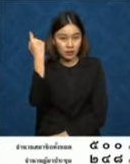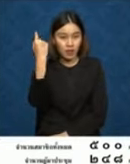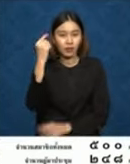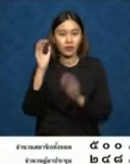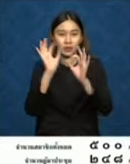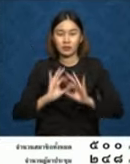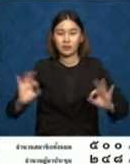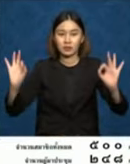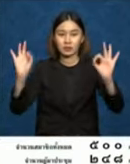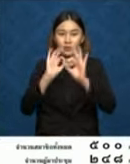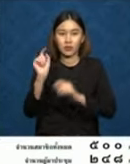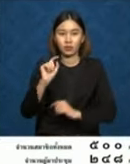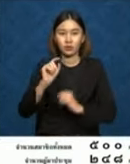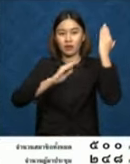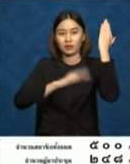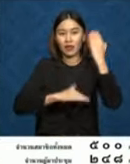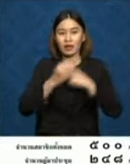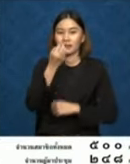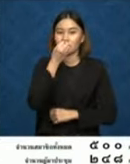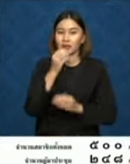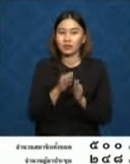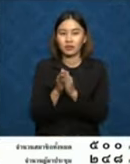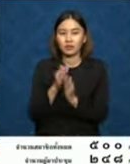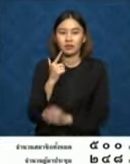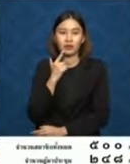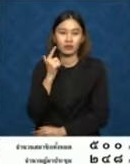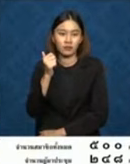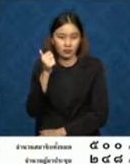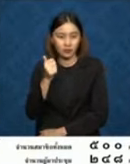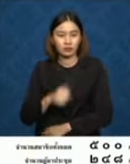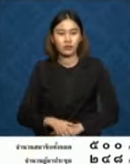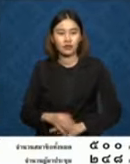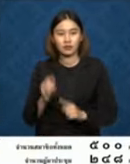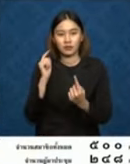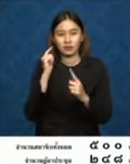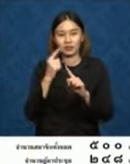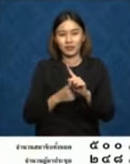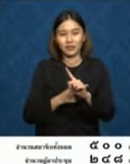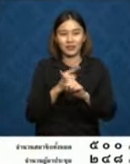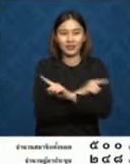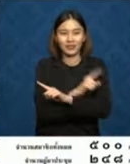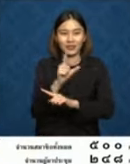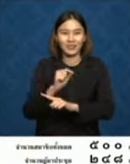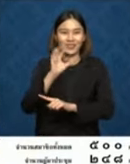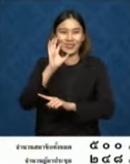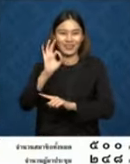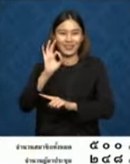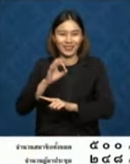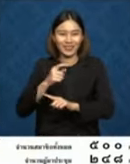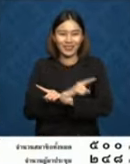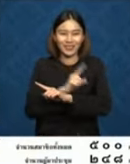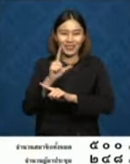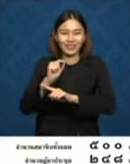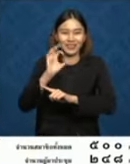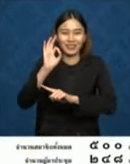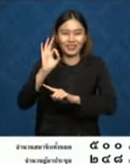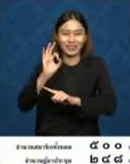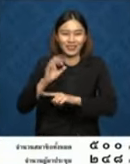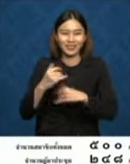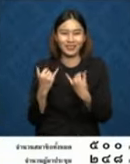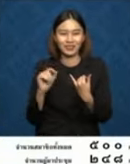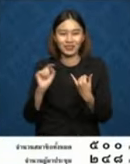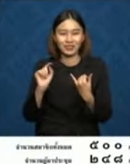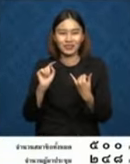สำคัญก็คือทางใต้อาหารอร่อยมากครับโดยเฉพาะวันที่29นะครับท่านนายกพรุ่งนี้นะครับท่านก็ได้